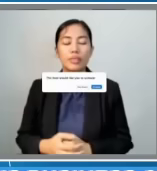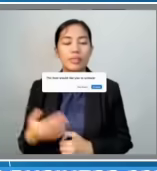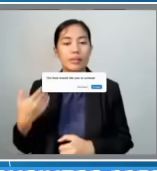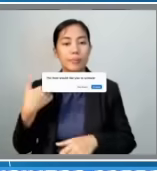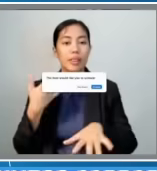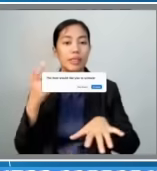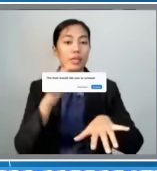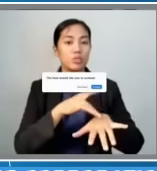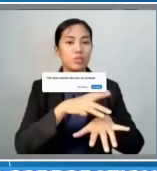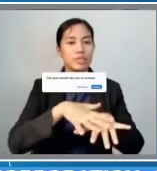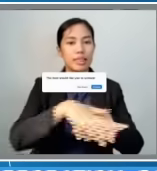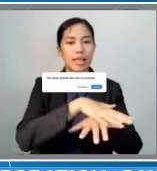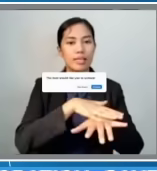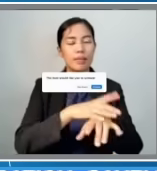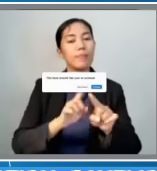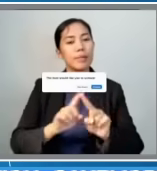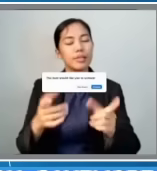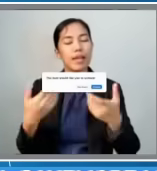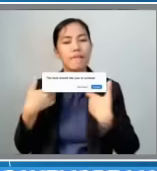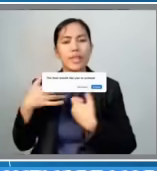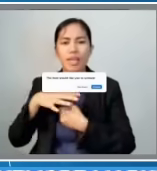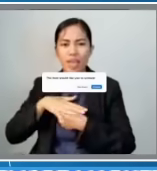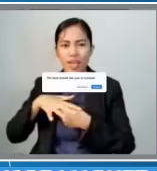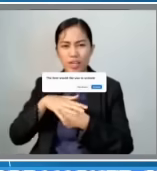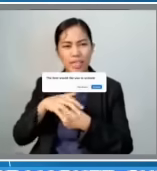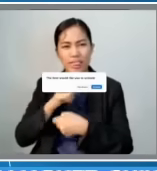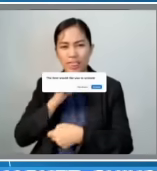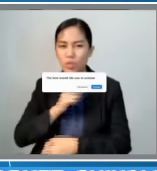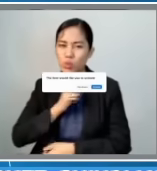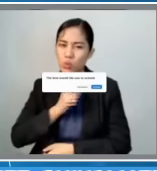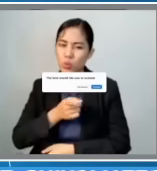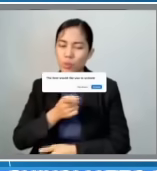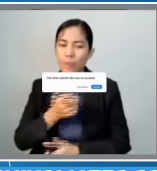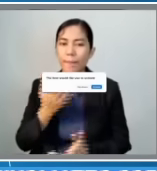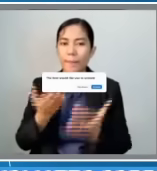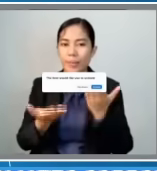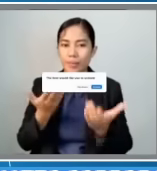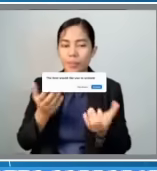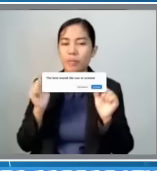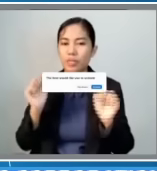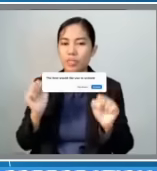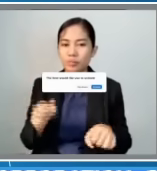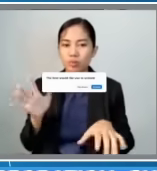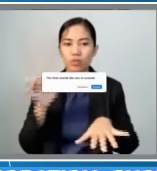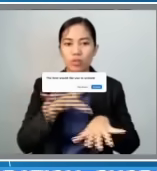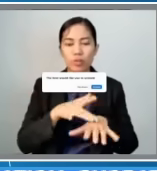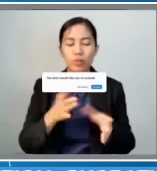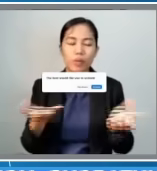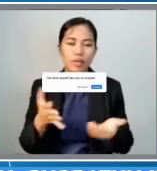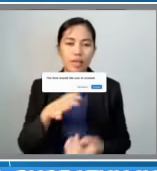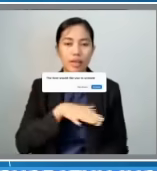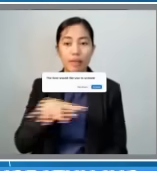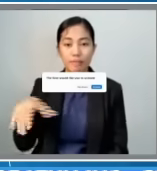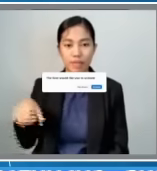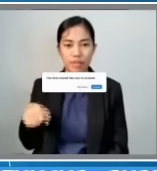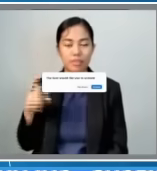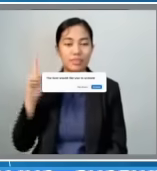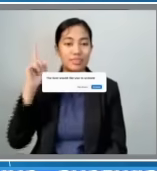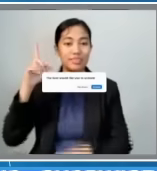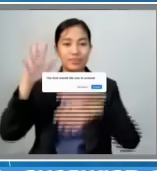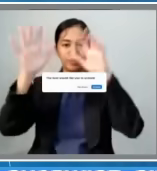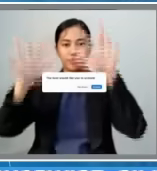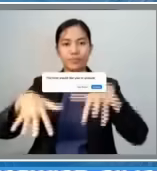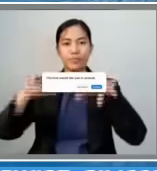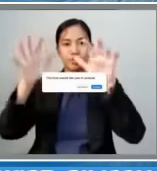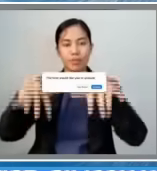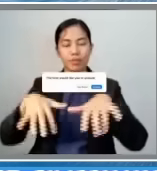tayong area of uncertainty, may posibilidad na dumaan sa ilang bahagi ng Cagayan Valley ang bagyong Goring. Maglandfall man